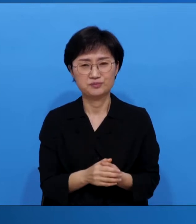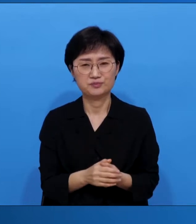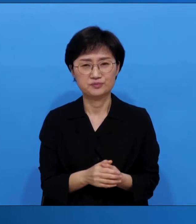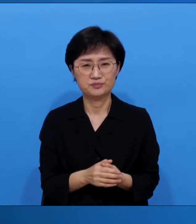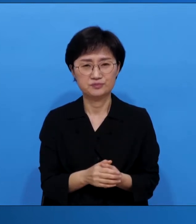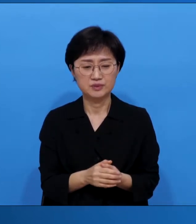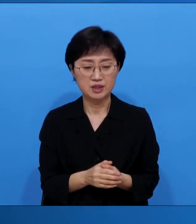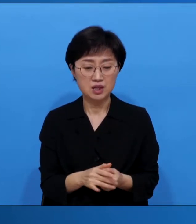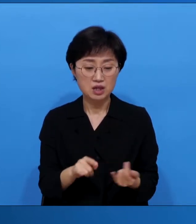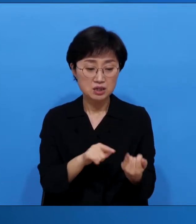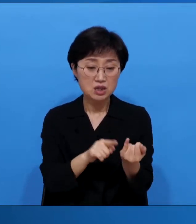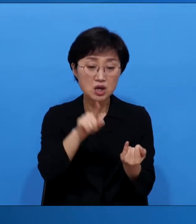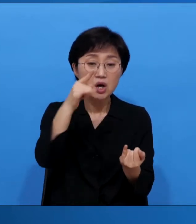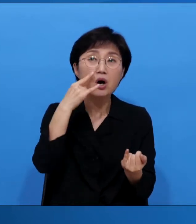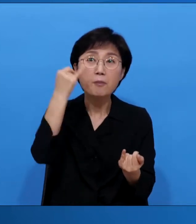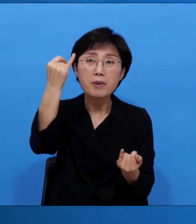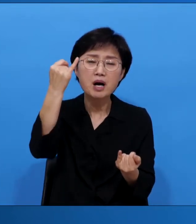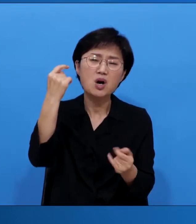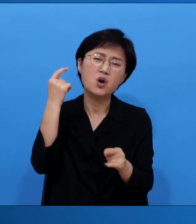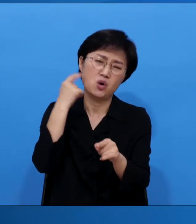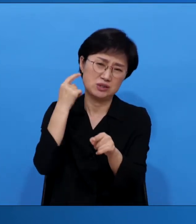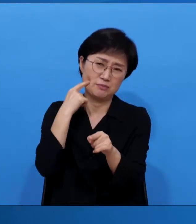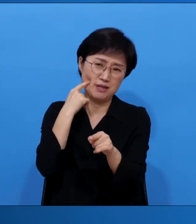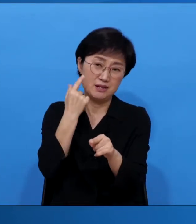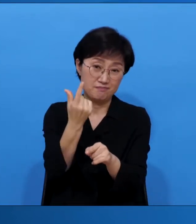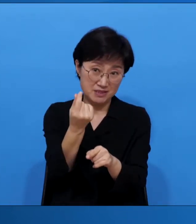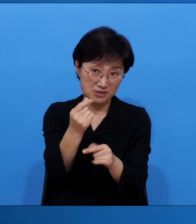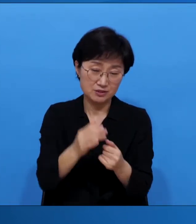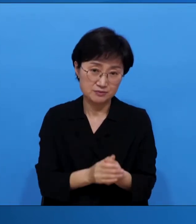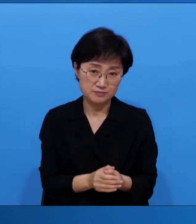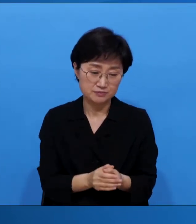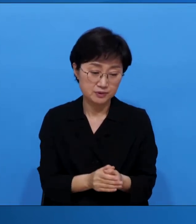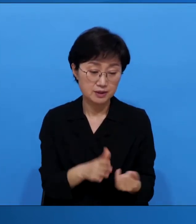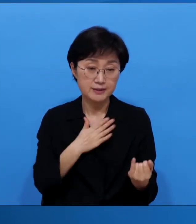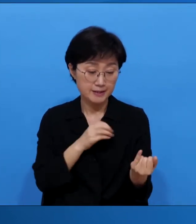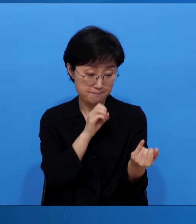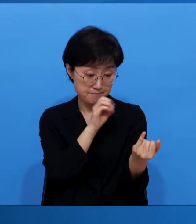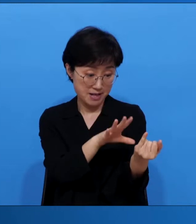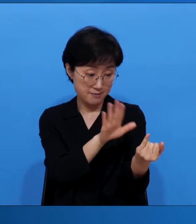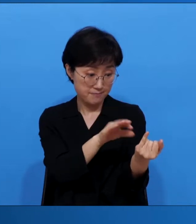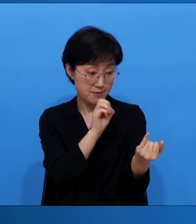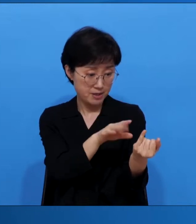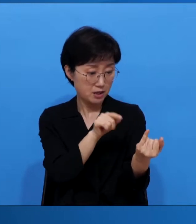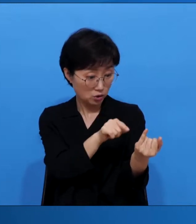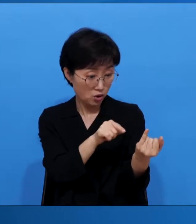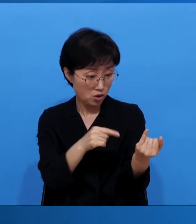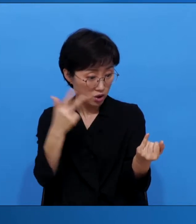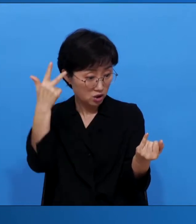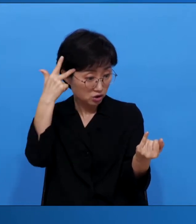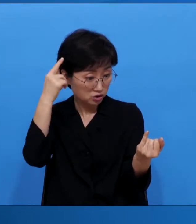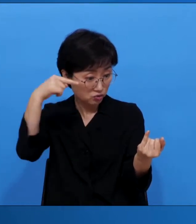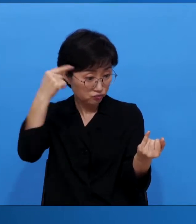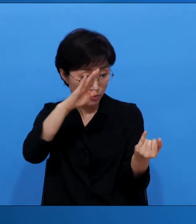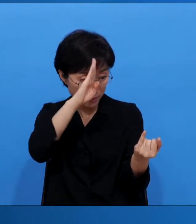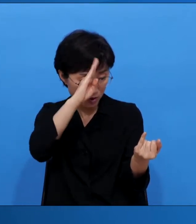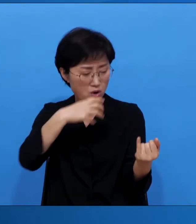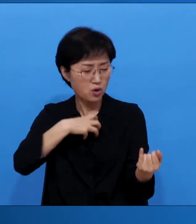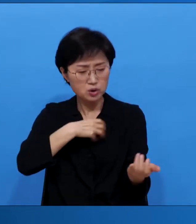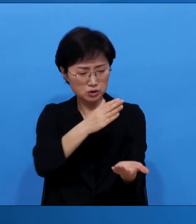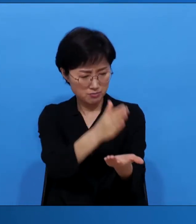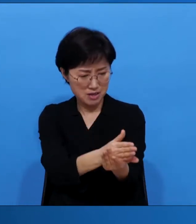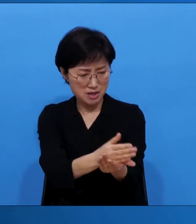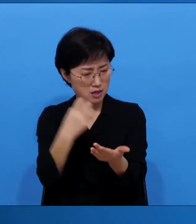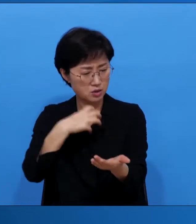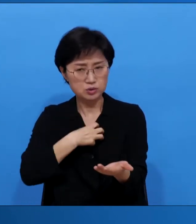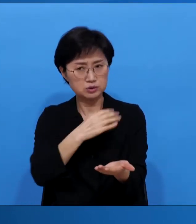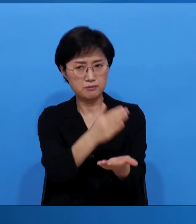그런 식으로 거짓말 한다니까요. And in that way, people lie. 근데 걔 보고 그랬어요. I said to that student, 걱정하지 마라. don't worry. 네